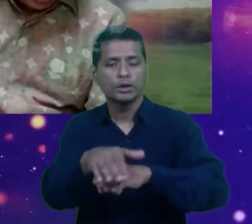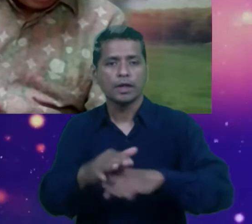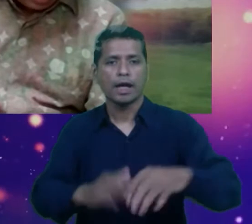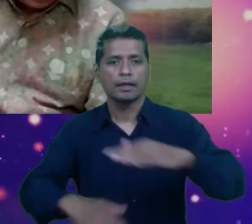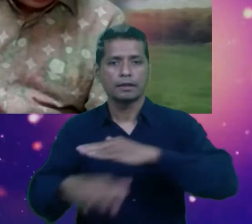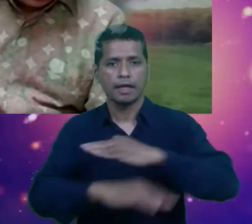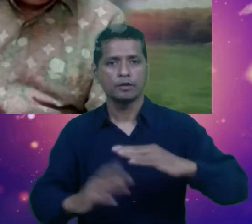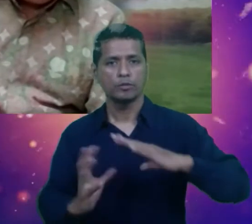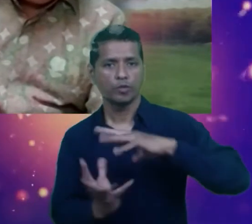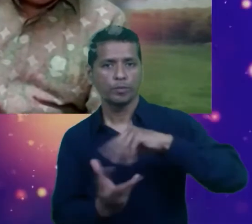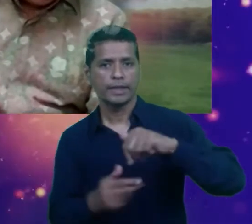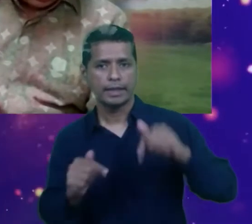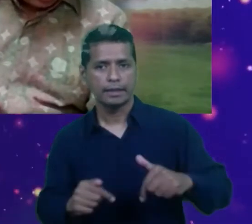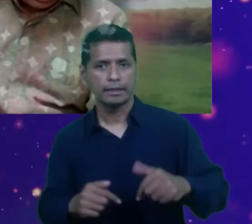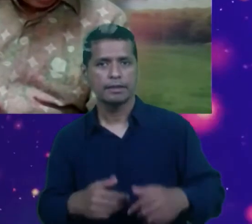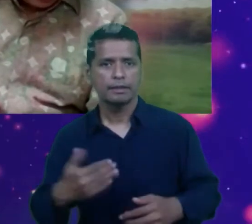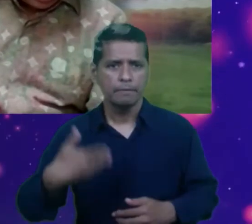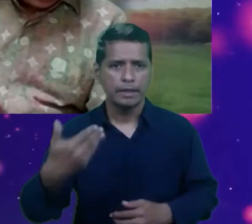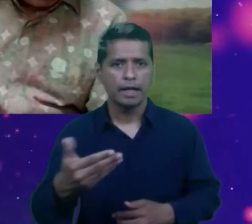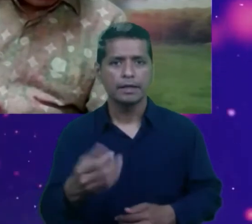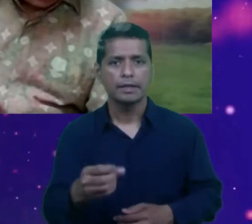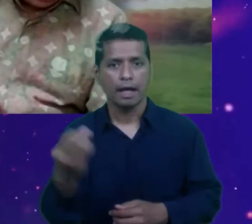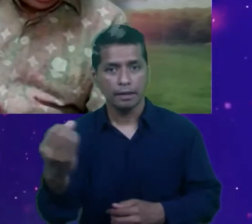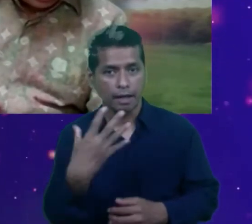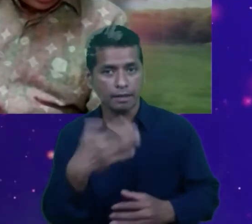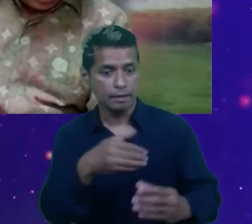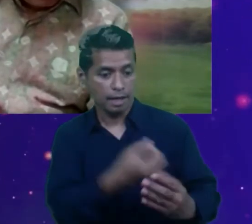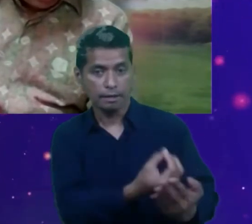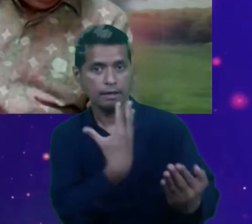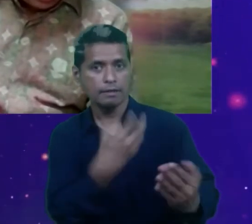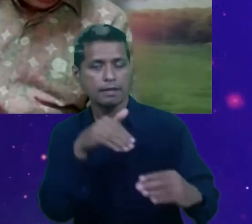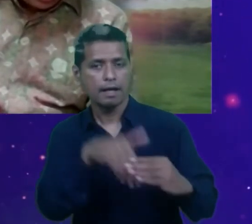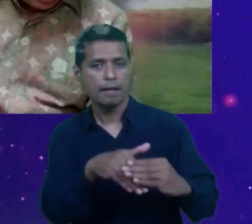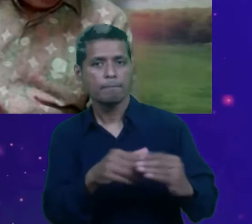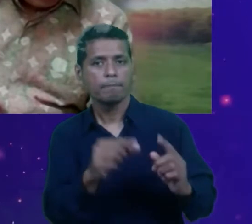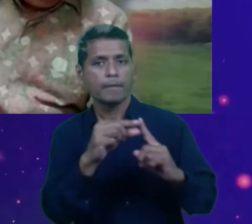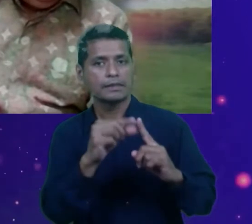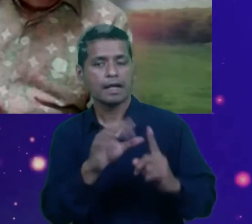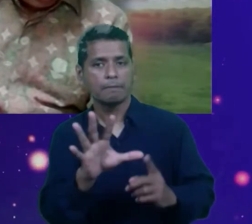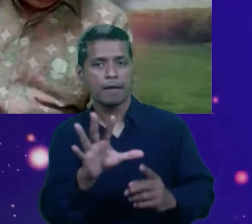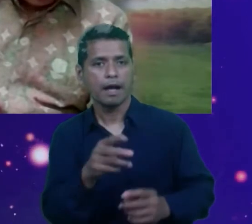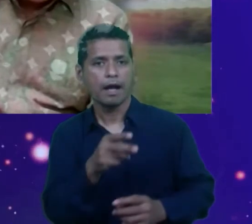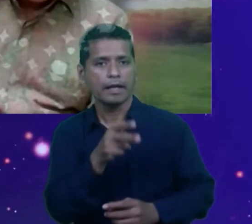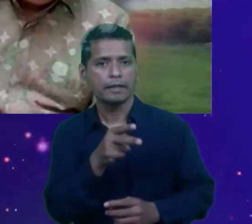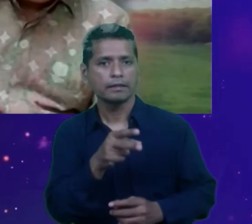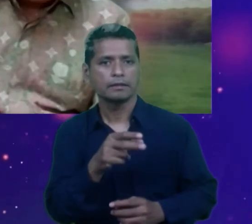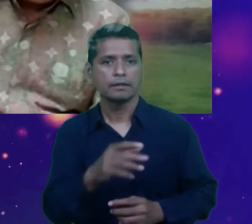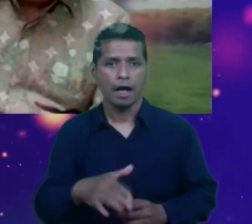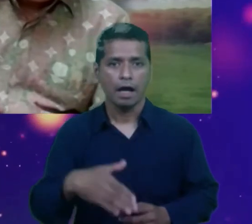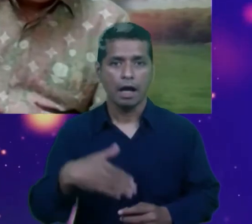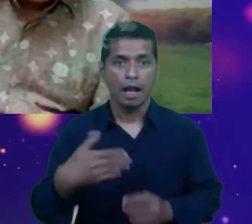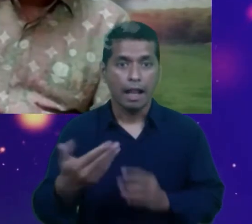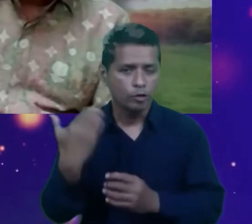mata, dan selanjutnya lalu berkata, dengan tidak berhenti-hentinya mereka berseru siang dan malam,